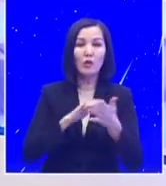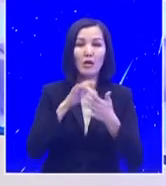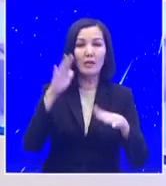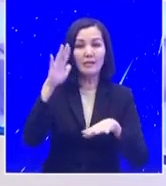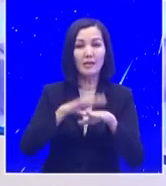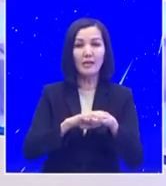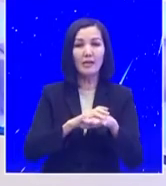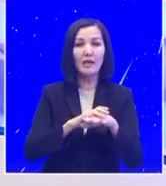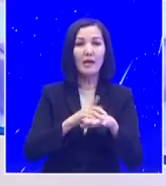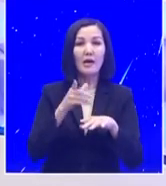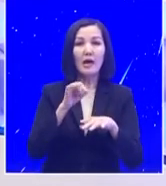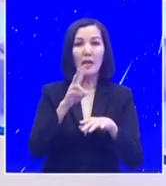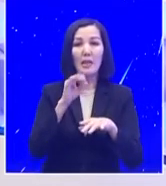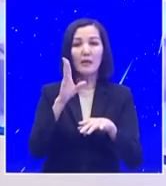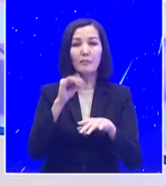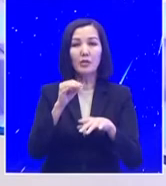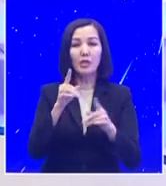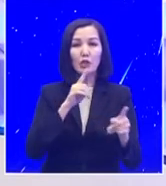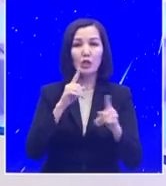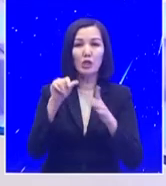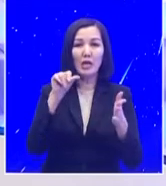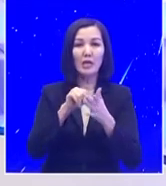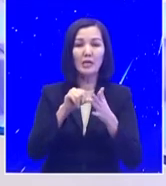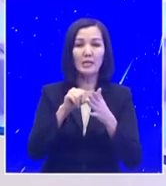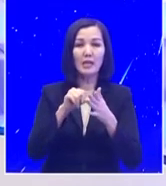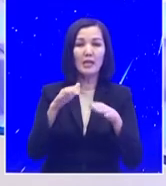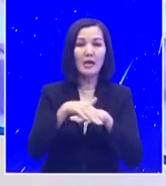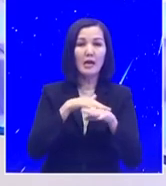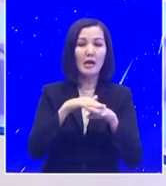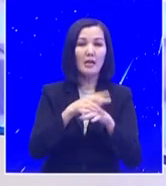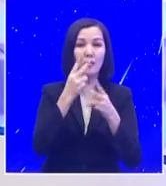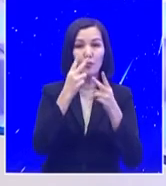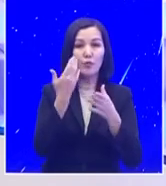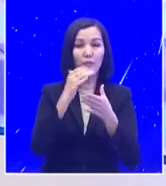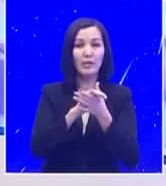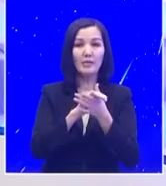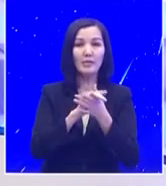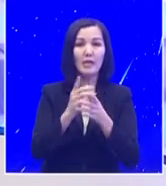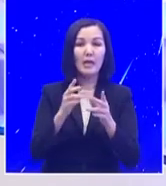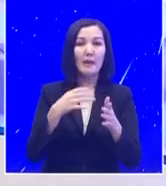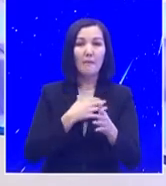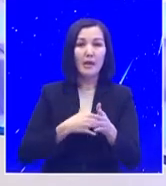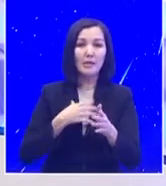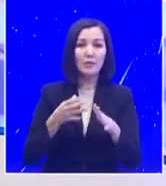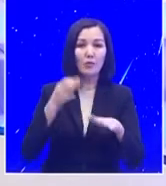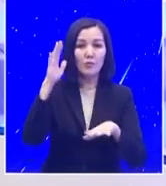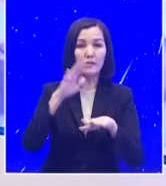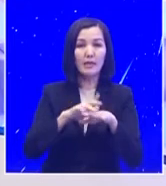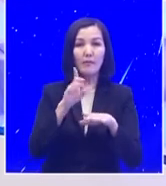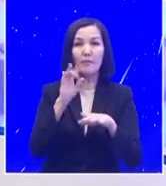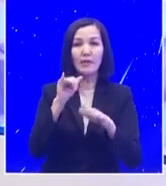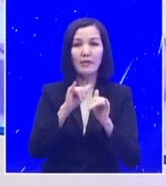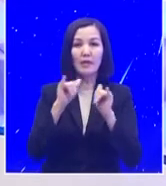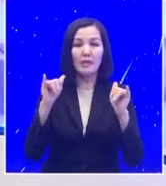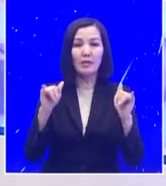әкімі Ғалымжан Әбдірайымовтың есептік жиынына қатысқан көпшілік көз жеткізді. Шын жиын маңыздылығын облыс әкімі Амандық